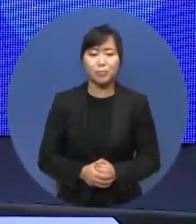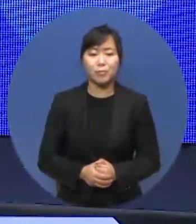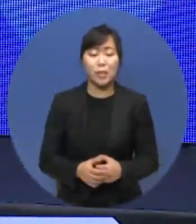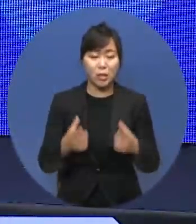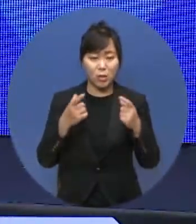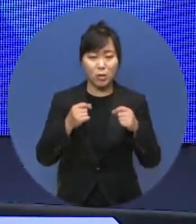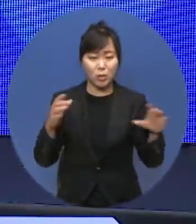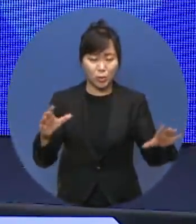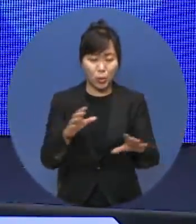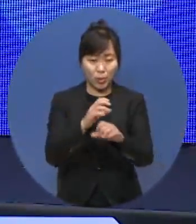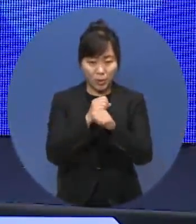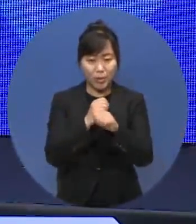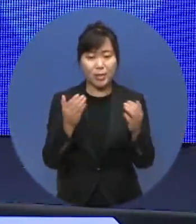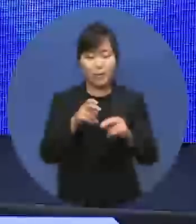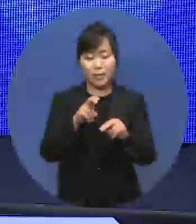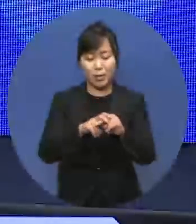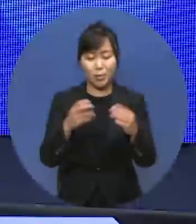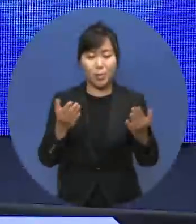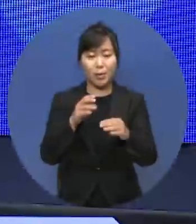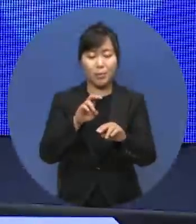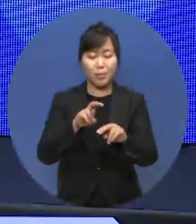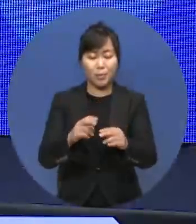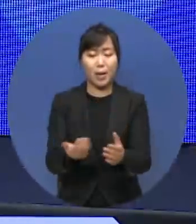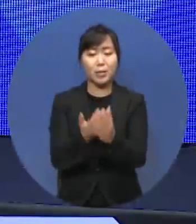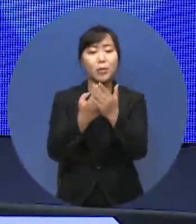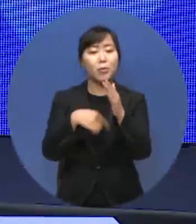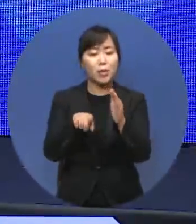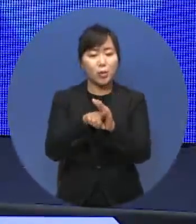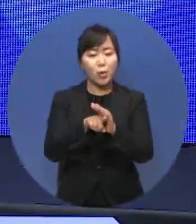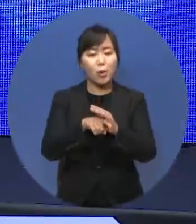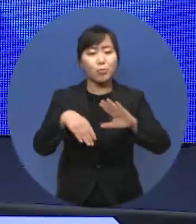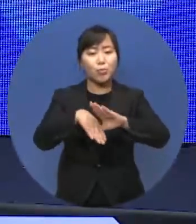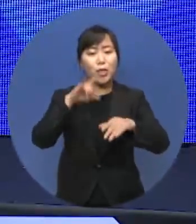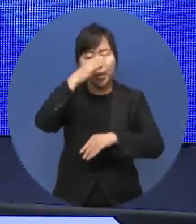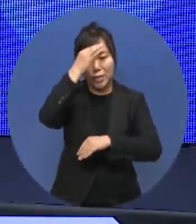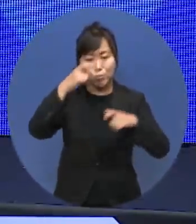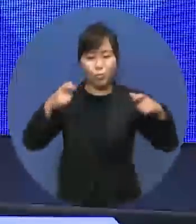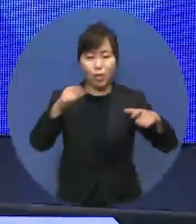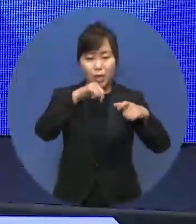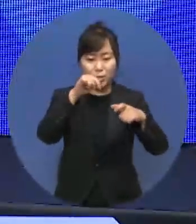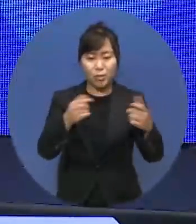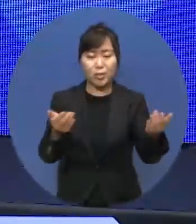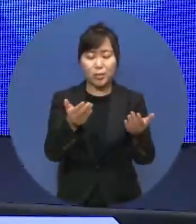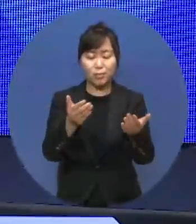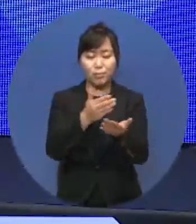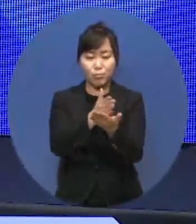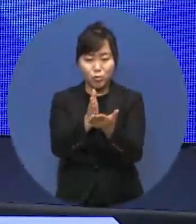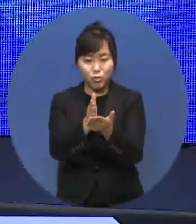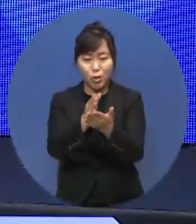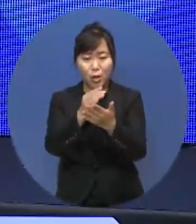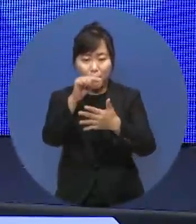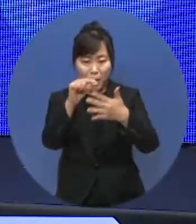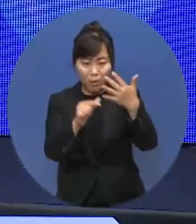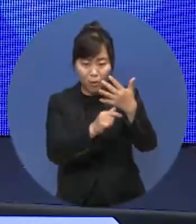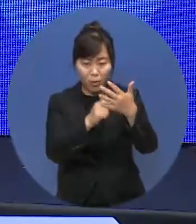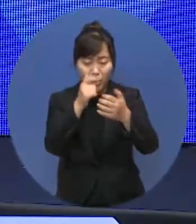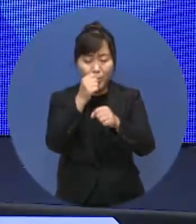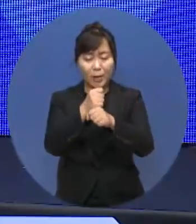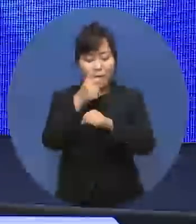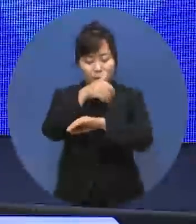이러한 것들을 또 종합해서 일자리로 발전시키기 위해서 문화예술 분야에 있어서 직무 매뉴얼도 개발할 예정에